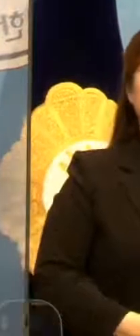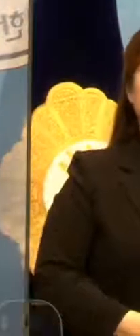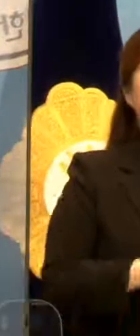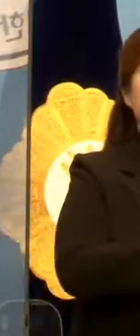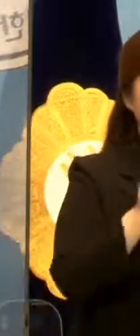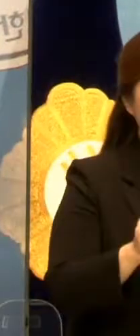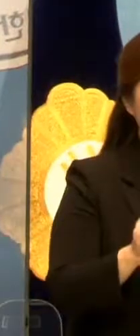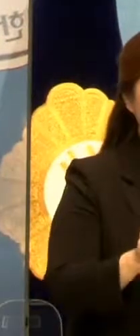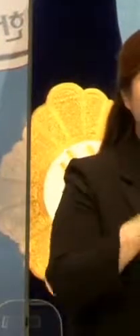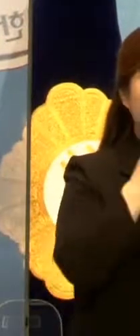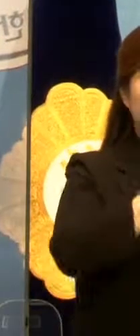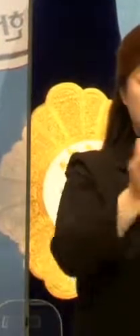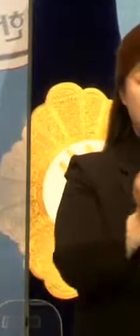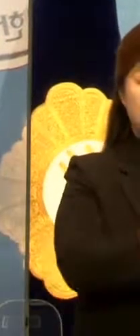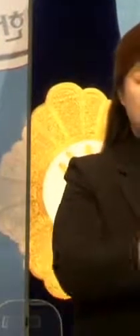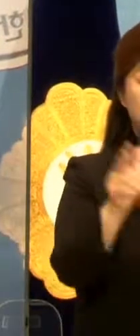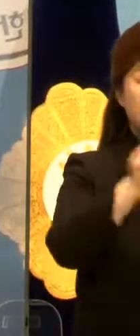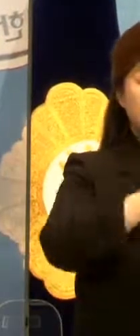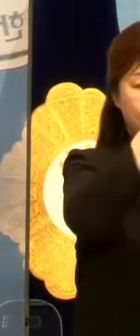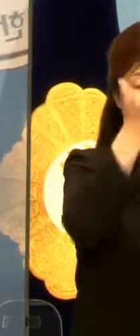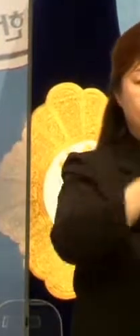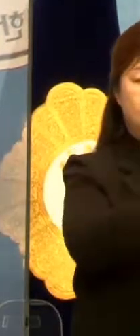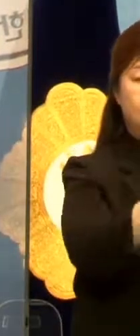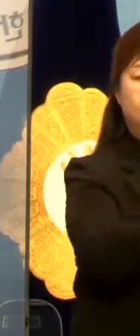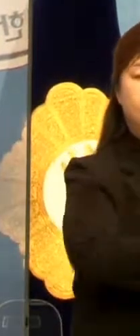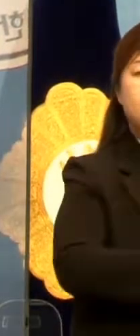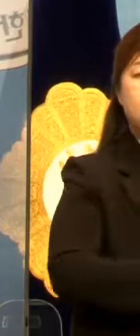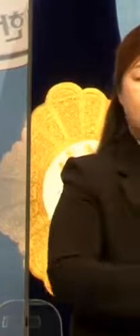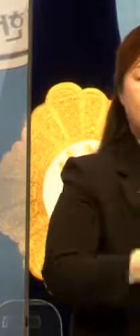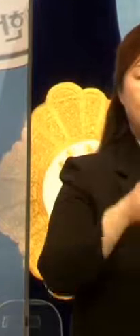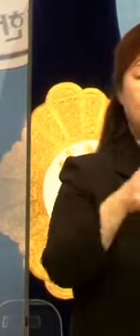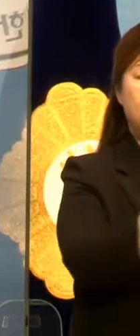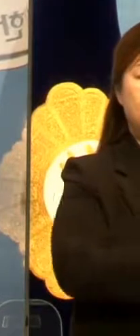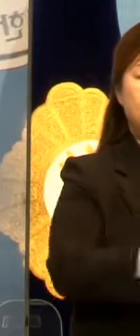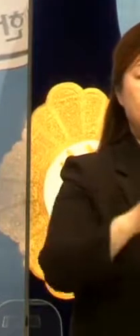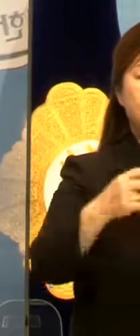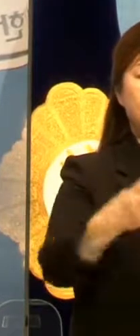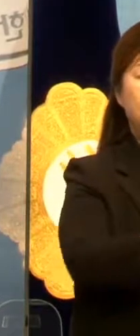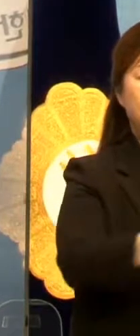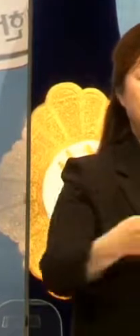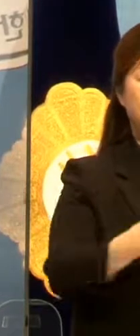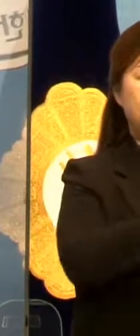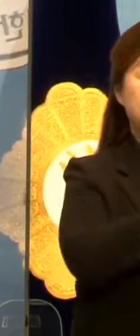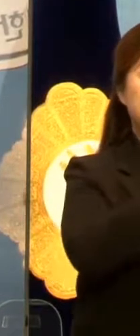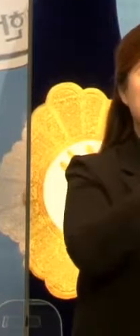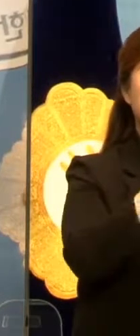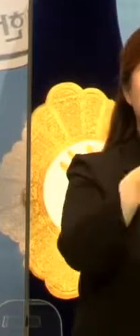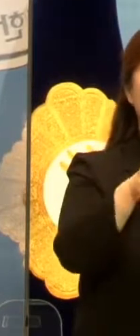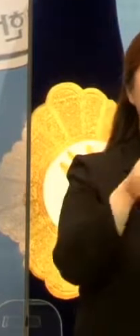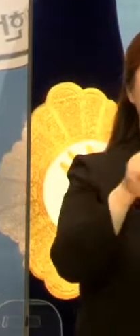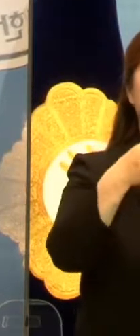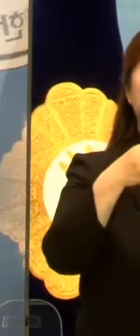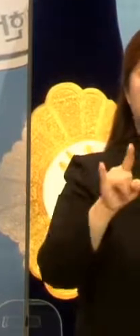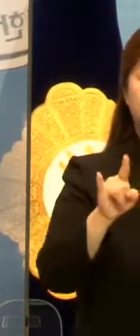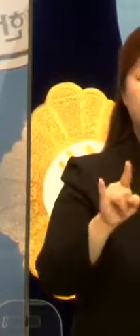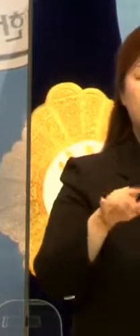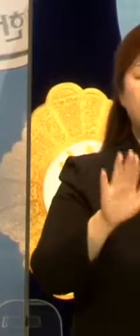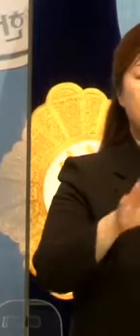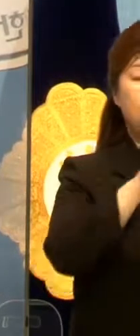네 안녕하세요 더불어 민주당 전국 청년 당위 원장이자 국회 국토교통위 원장 형태입니다 이번에 우리 박성민